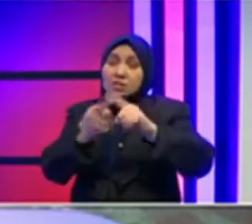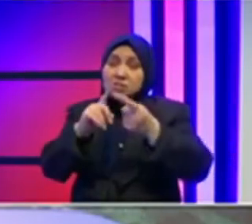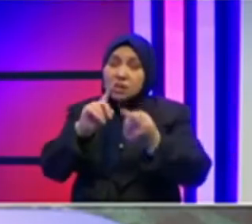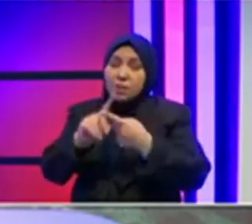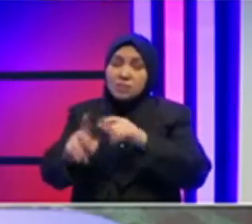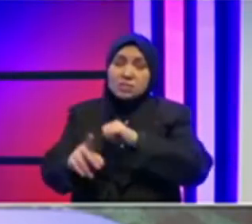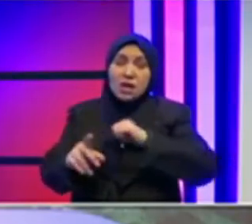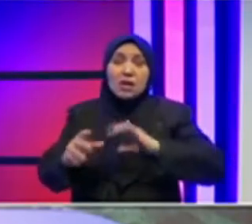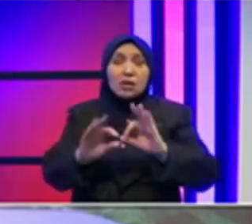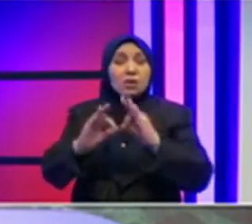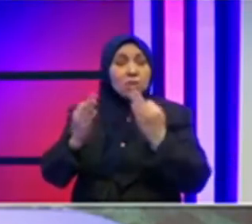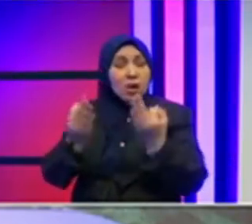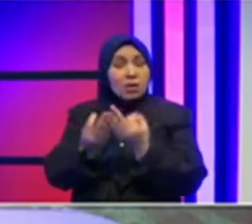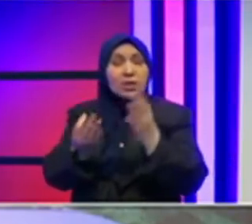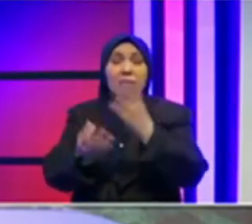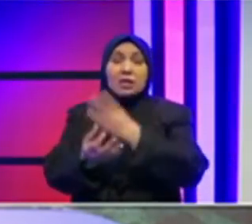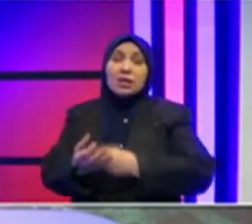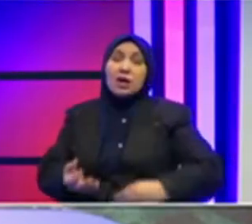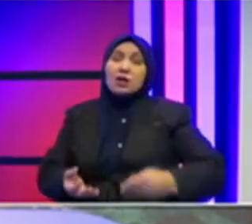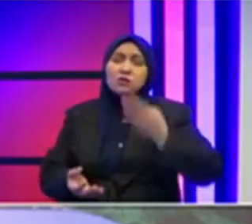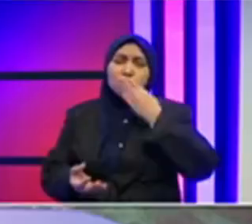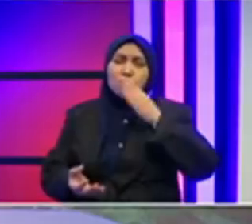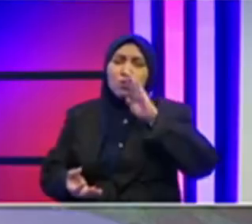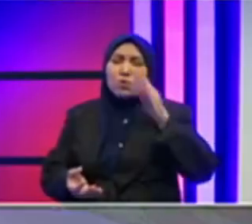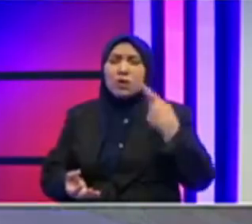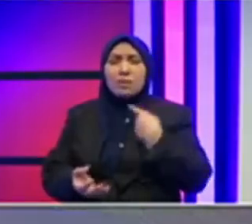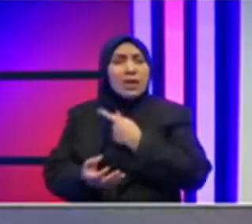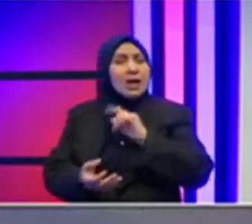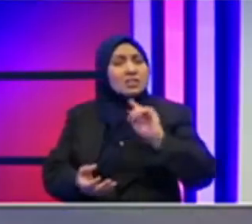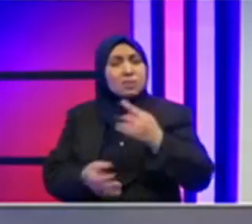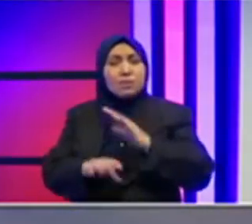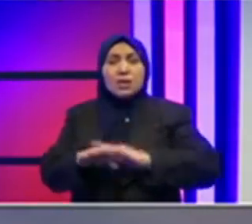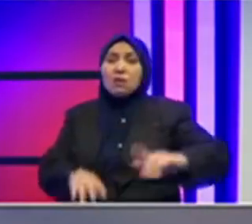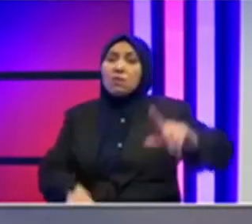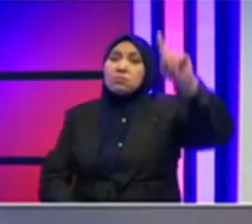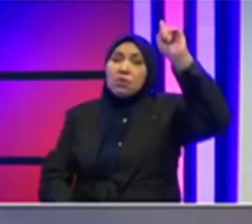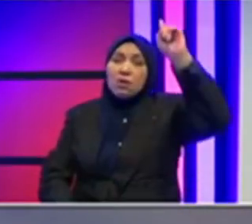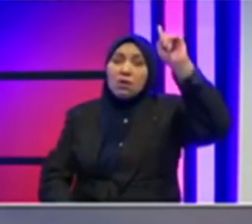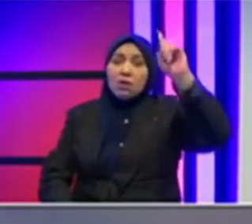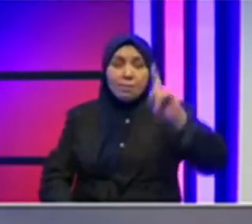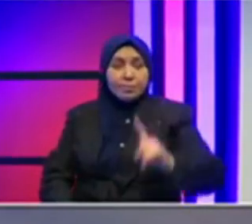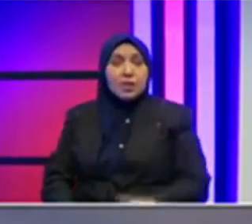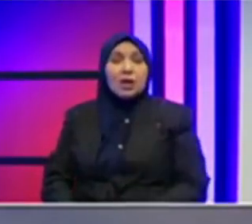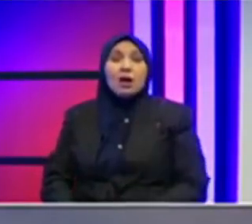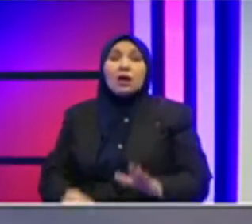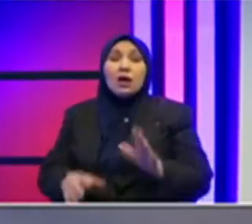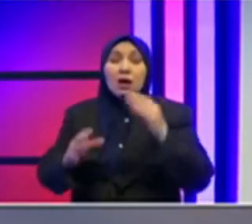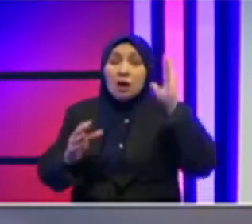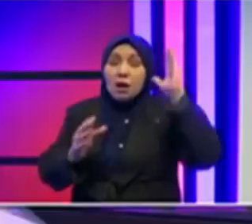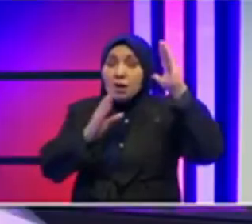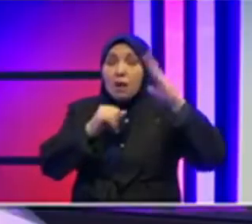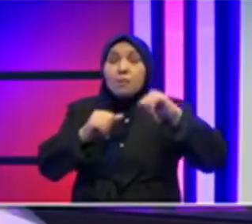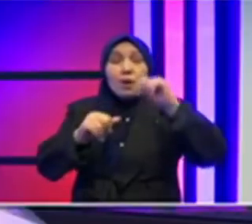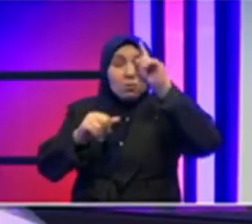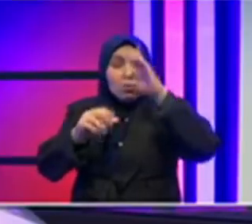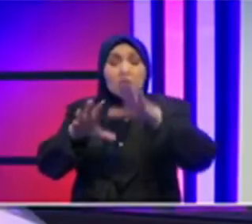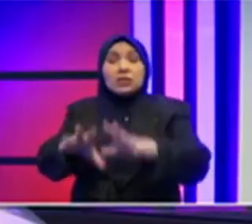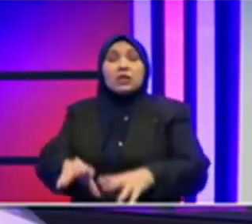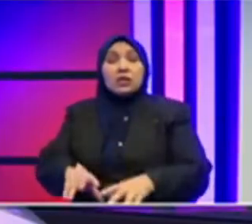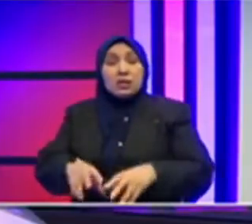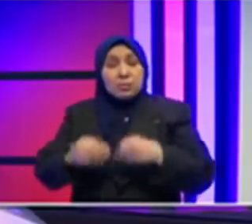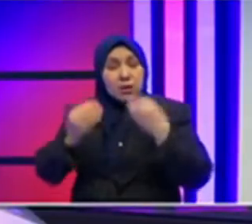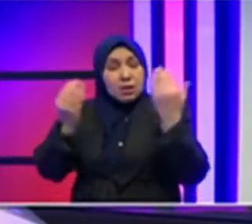barik wa sallim Walhamdulillahi rabbil alamin Taqabbalallah Minna wa minkum taqabbal ya karim Semoga